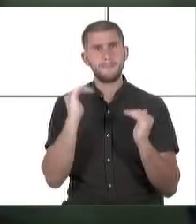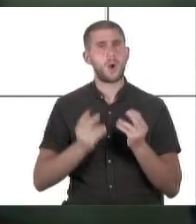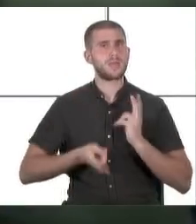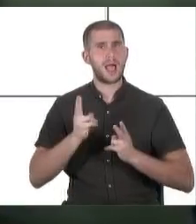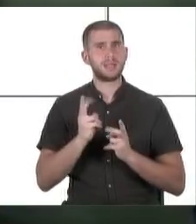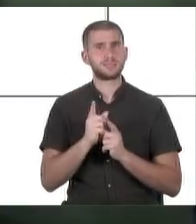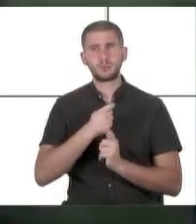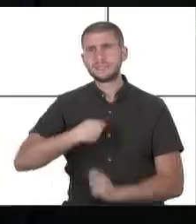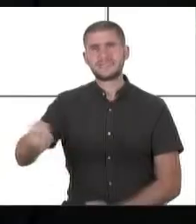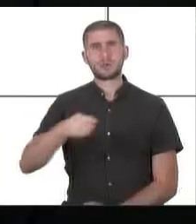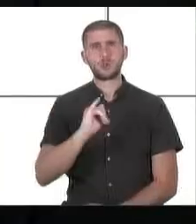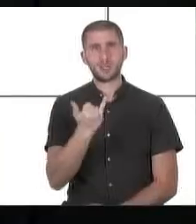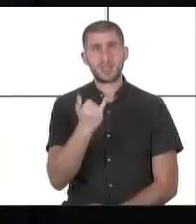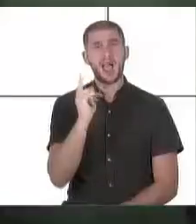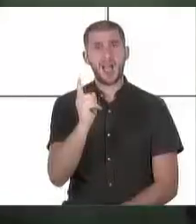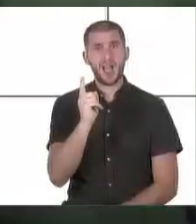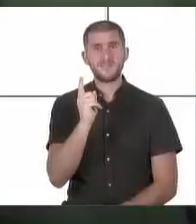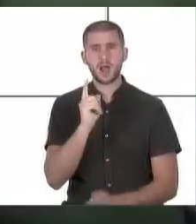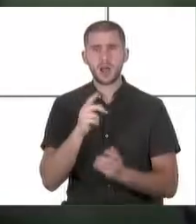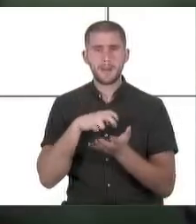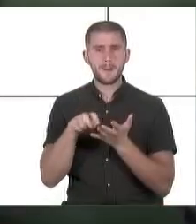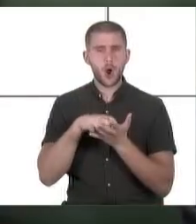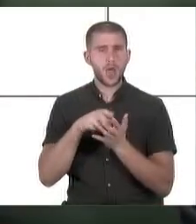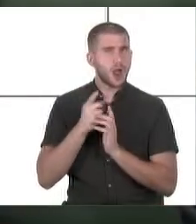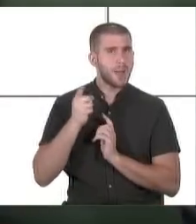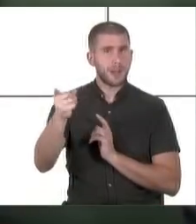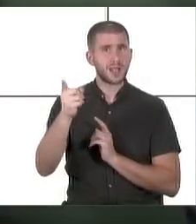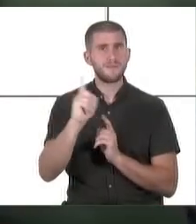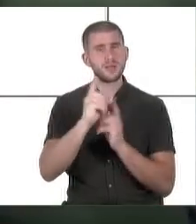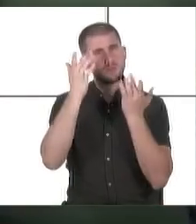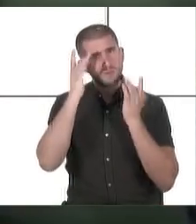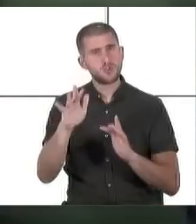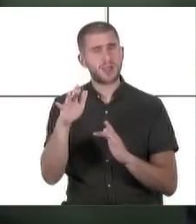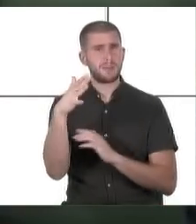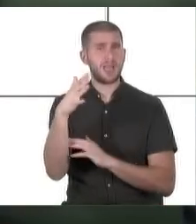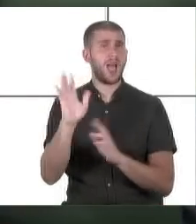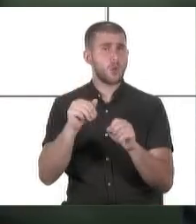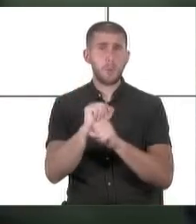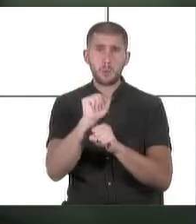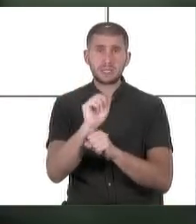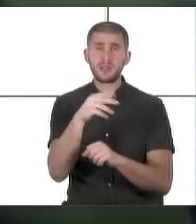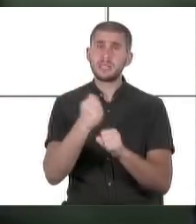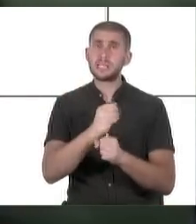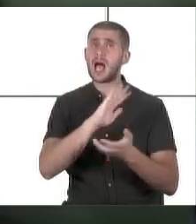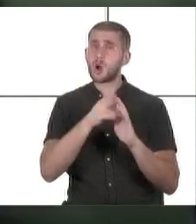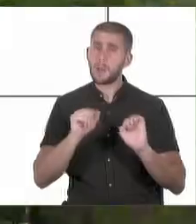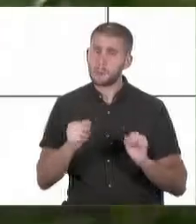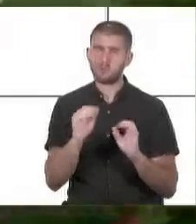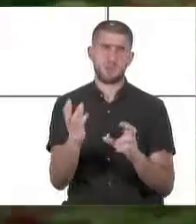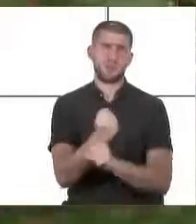משחק סקווש, אבל הולך למרחקים ארוכים ונשרת את המדינה מהאופוזיציה, אבל נעשה כל מאמץ כדי